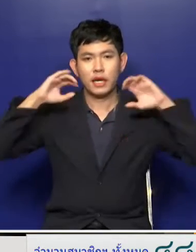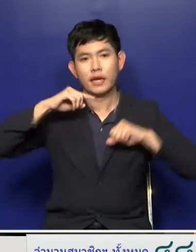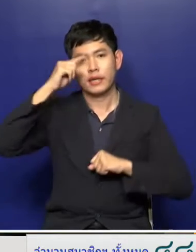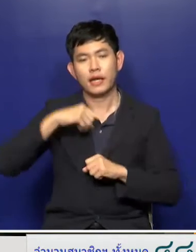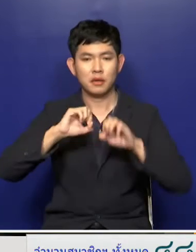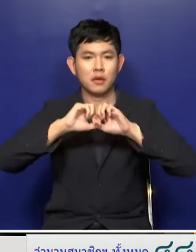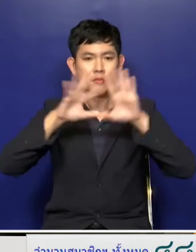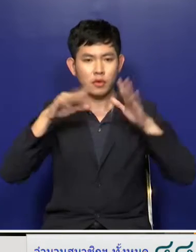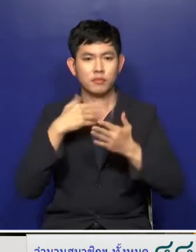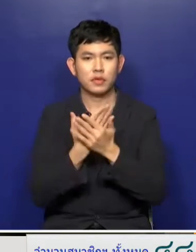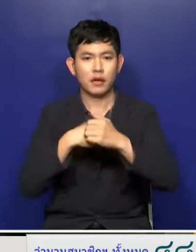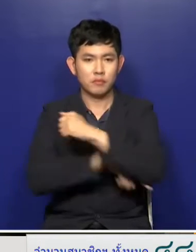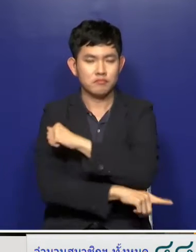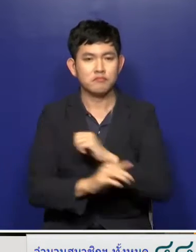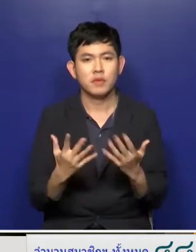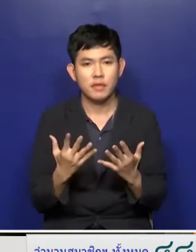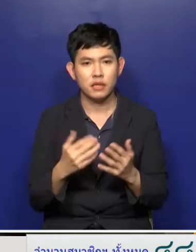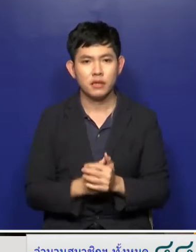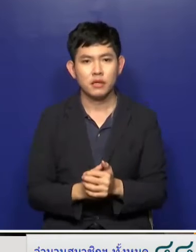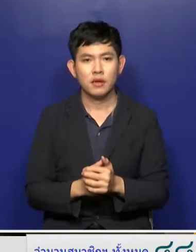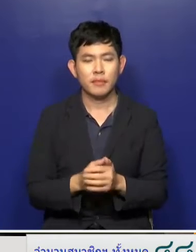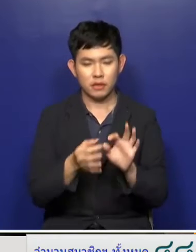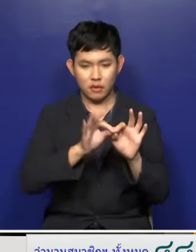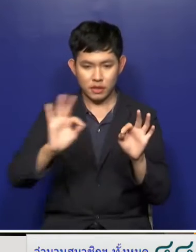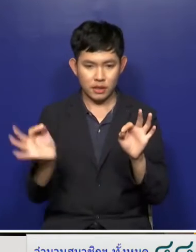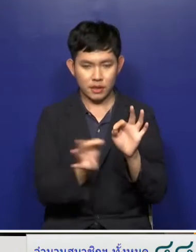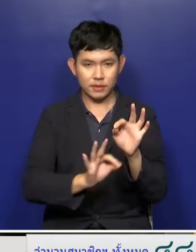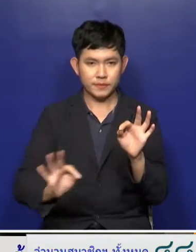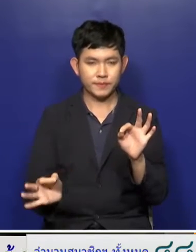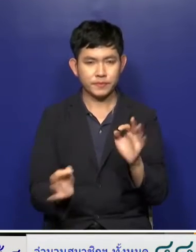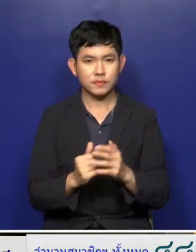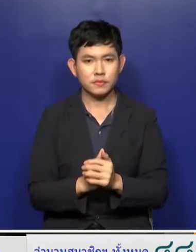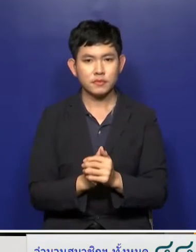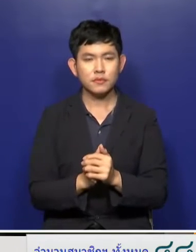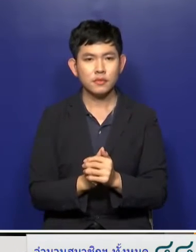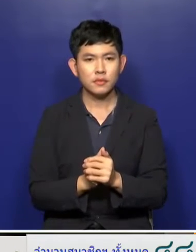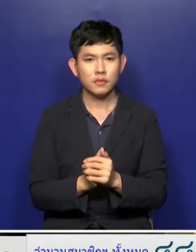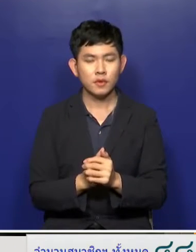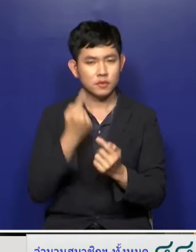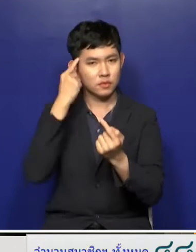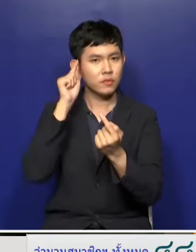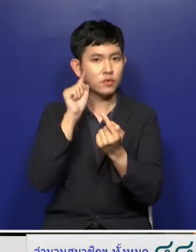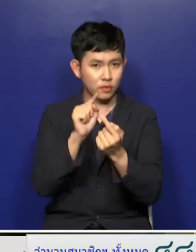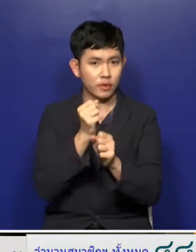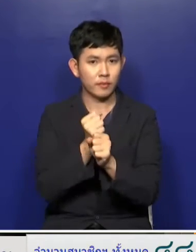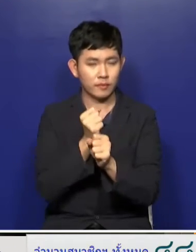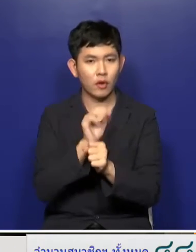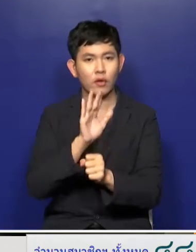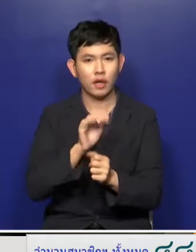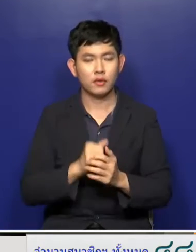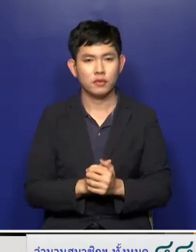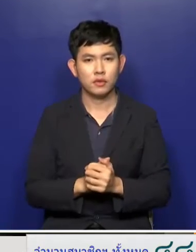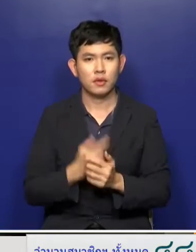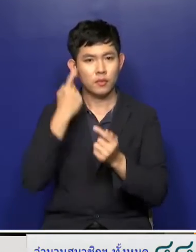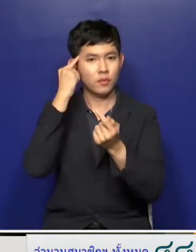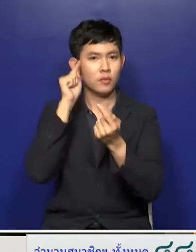ระโยชนซึ่อัี้คอข้อเขียนความเกตนาความมงมนของท่านซึ่เป็ความมง